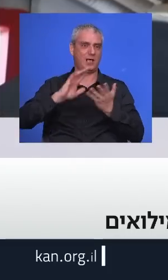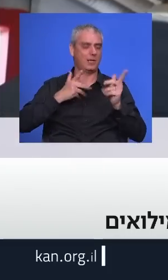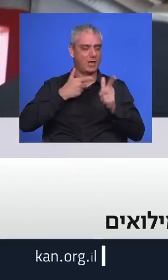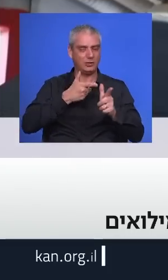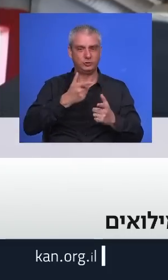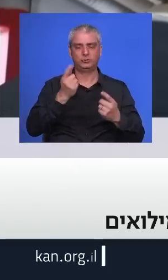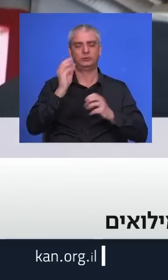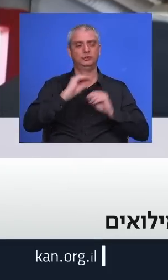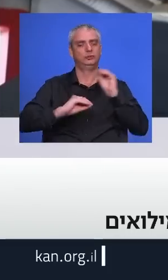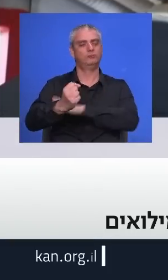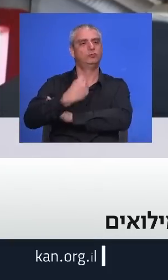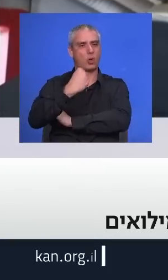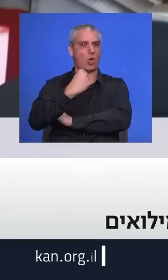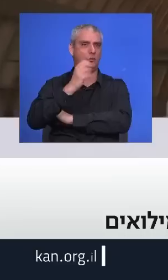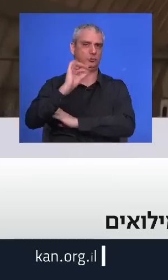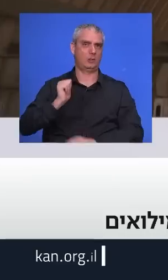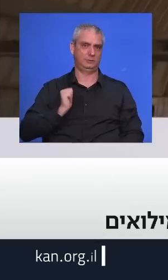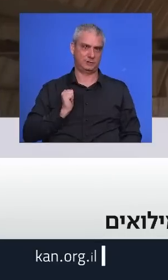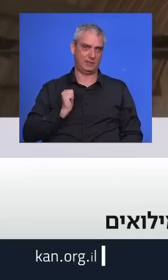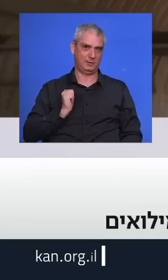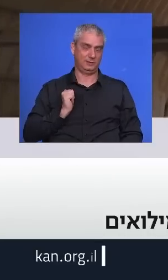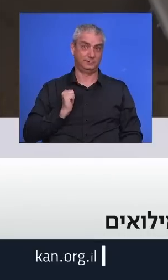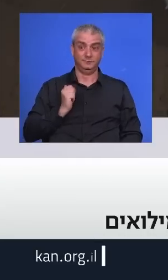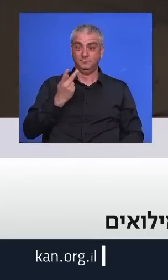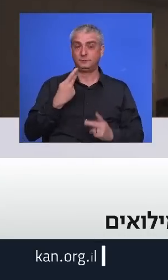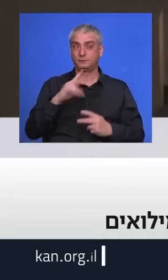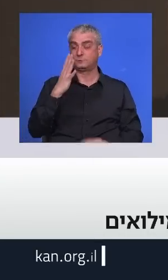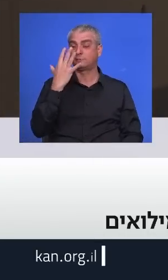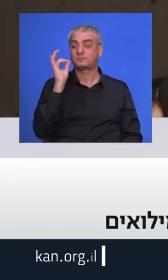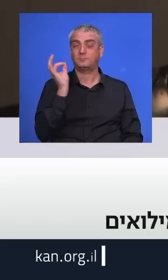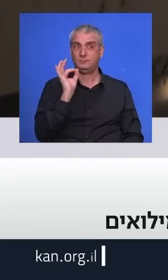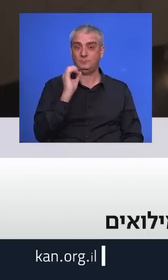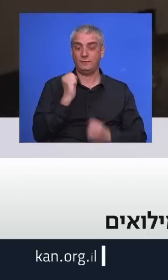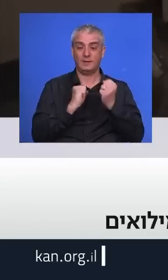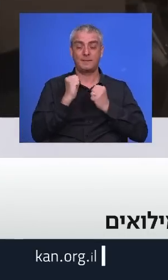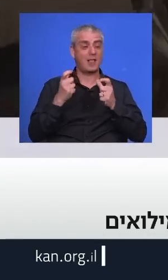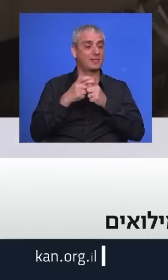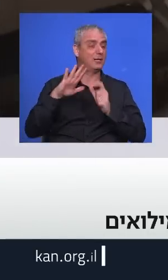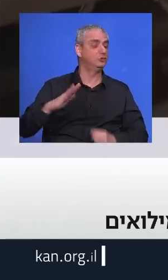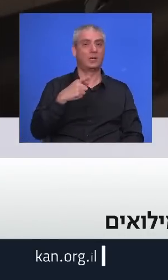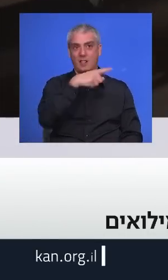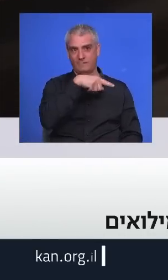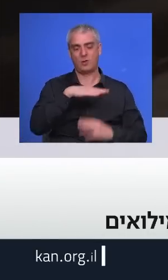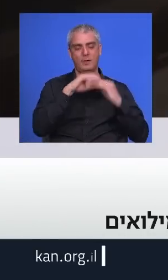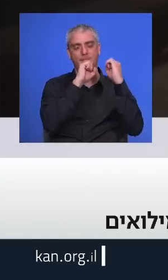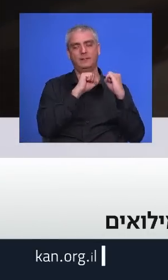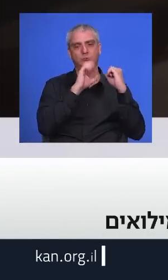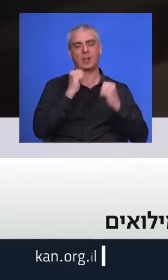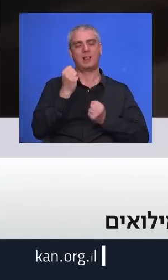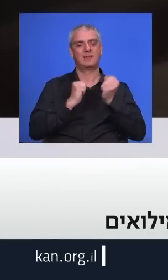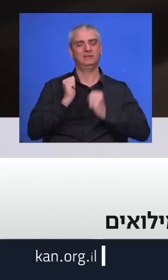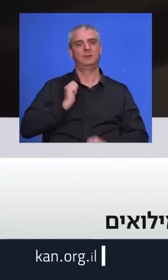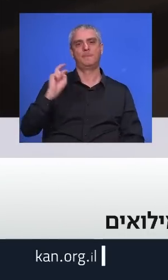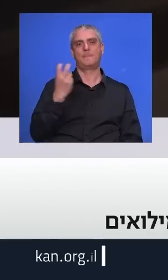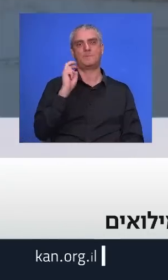בהפעלת הכוח של צהל. מעל ל-50% מהטייסות בחיל האוויר מתבססות על טייסי